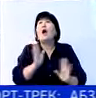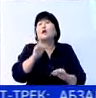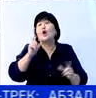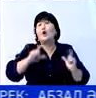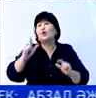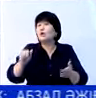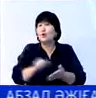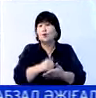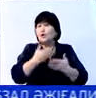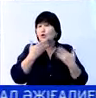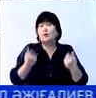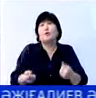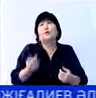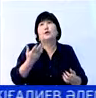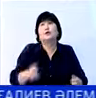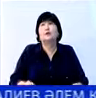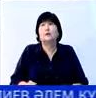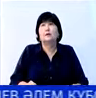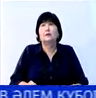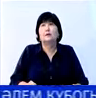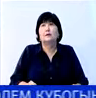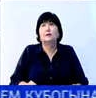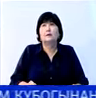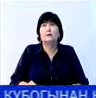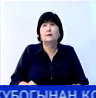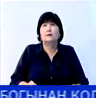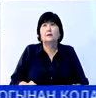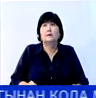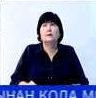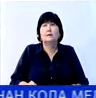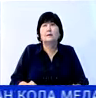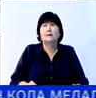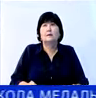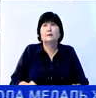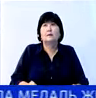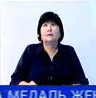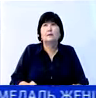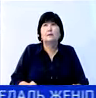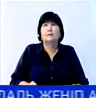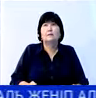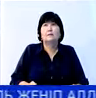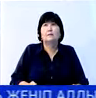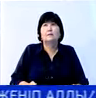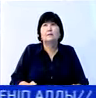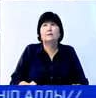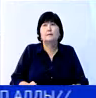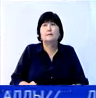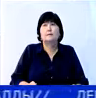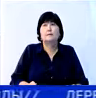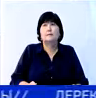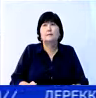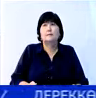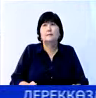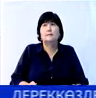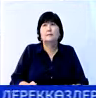де құжаты жоқ болып шықты. Я звандап сөйлесіп көрдіңіз ғой. Сіз сөйлескен көрдіңіз ғой, көрдіңіз. Сіз толғансыз ба? Иә, толғанмын. Уверенсіз ғой.